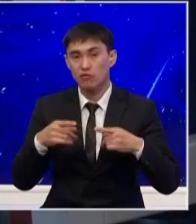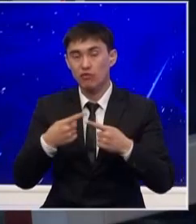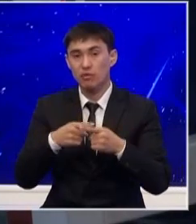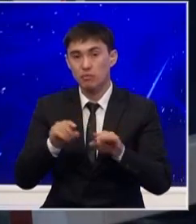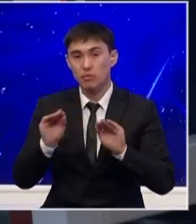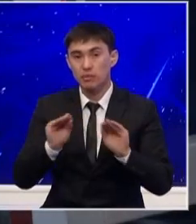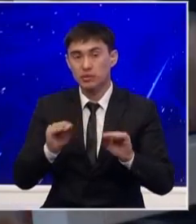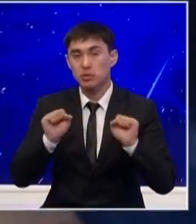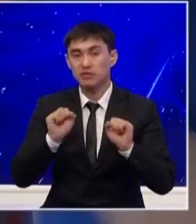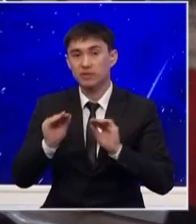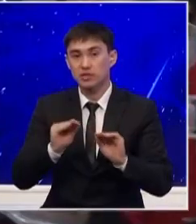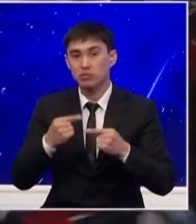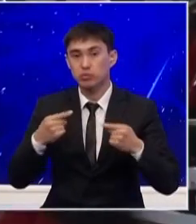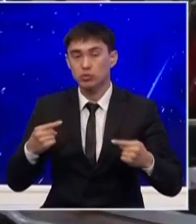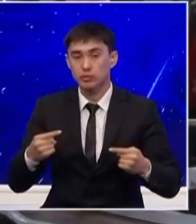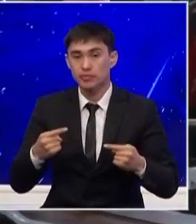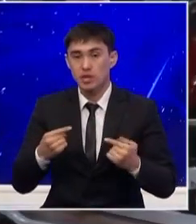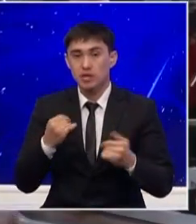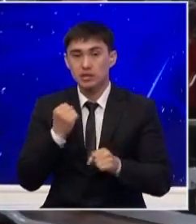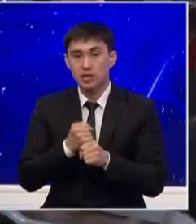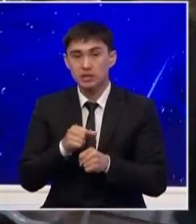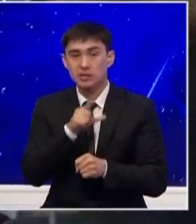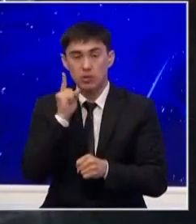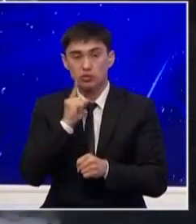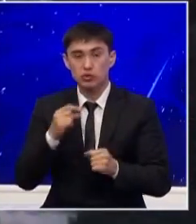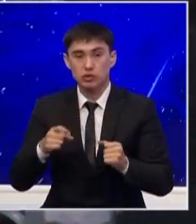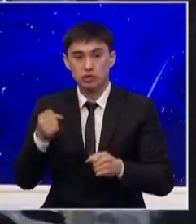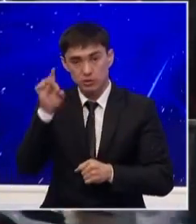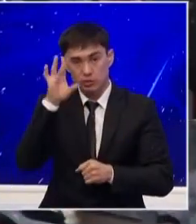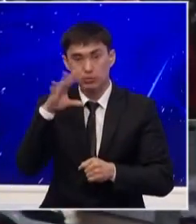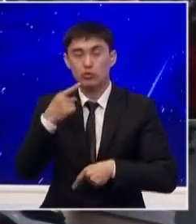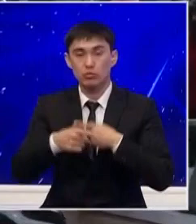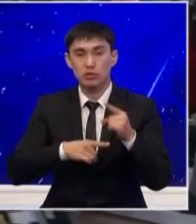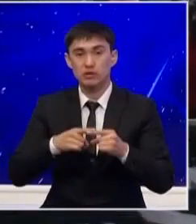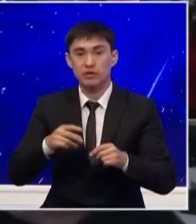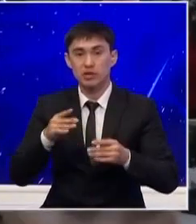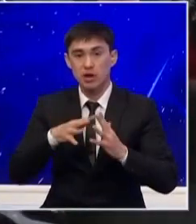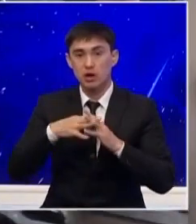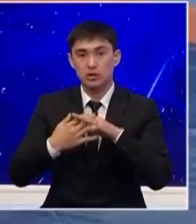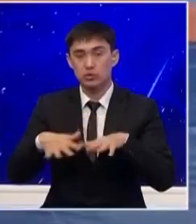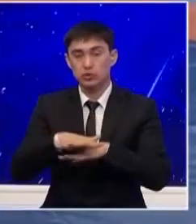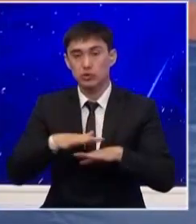оборудование, спортивные снаряды и прочее. Теперь дело за молодежью – становиться чемпионами и прославлять родное село.